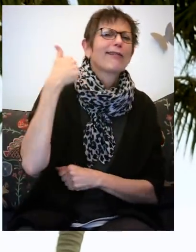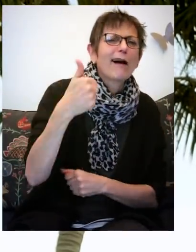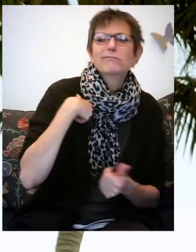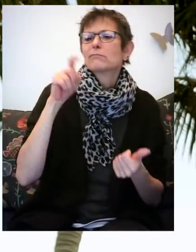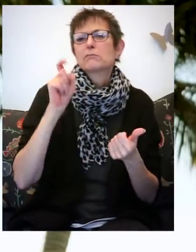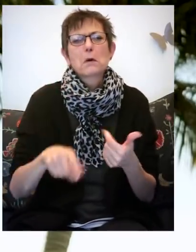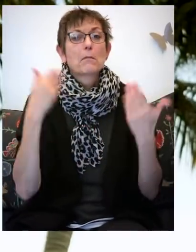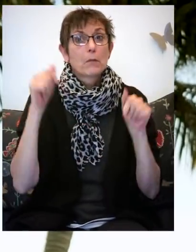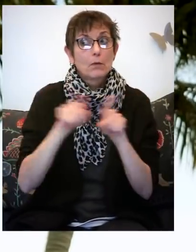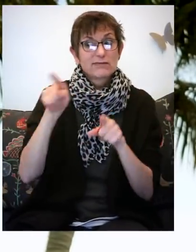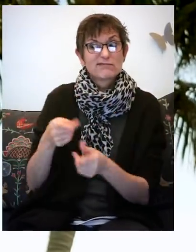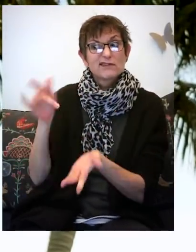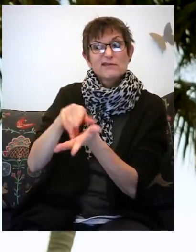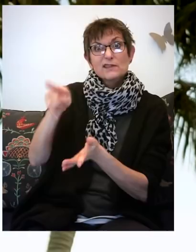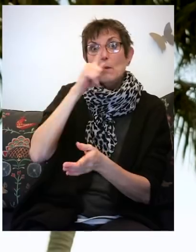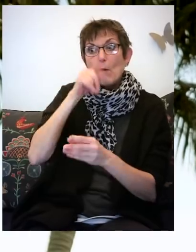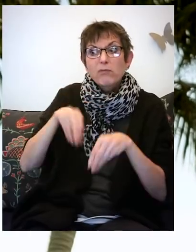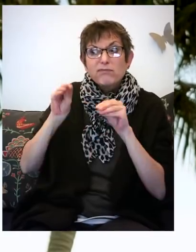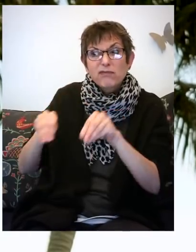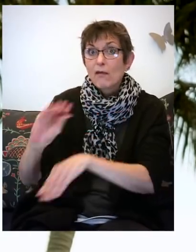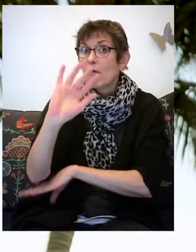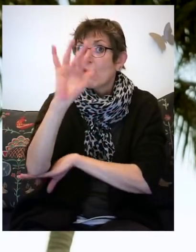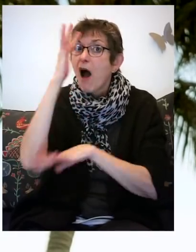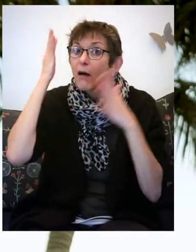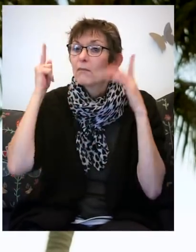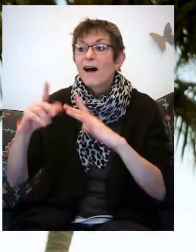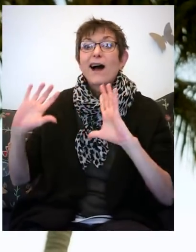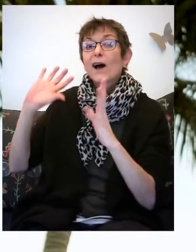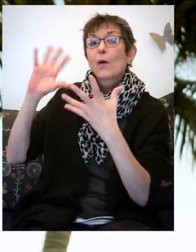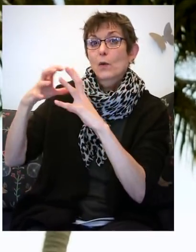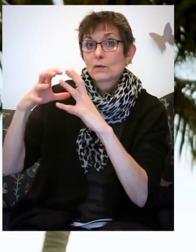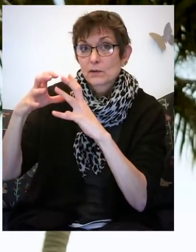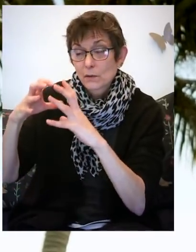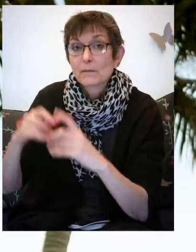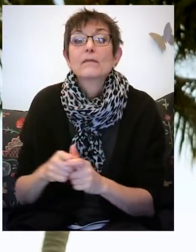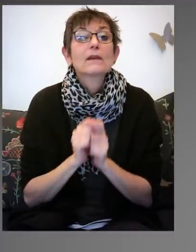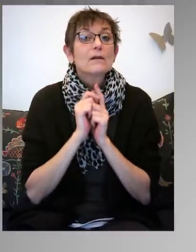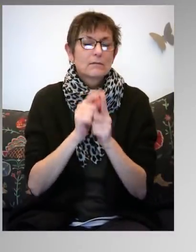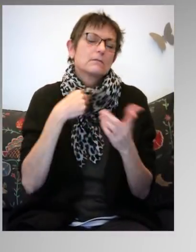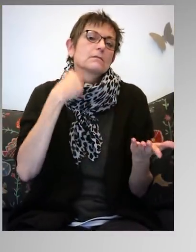Harper Perennial, la meilleure des motivations pour changer, c'est pas la peur de mourir, mais c'est la joie de vivre. Ciao!